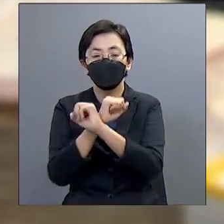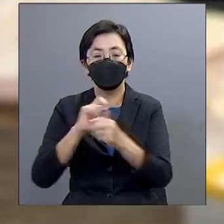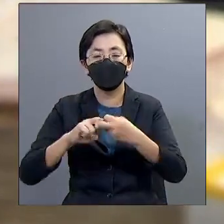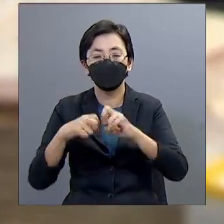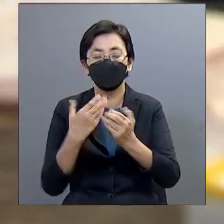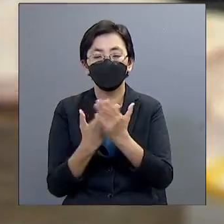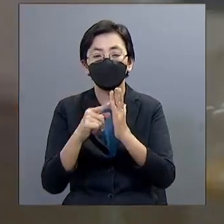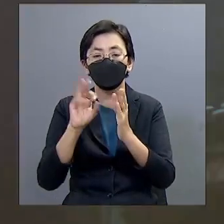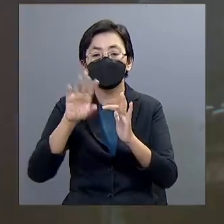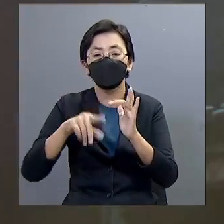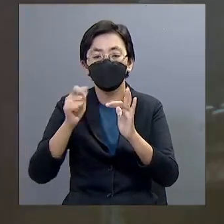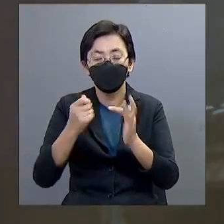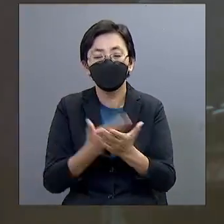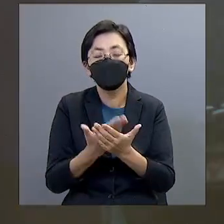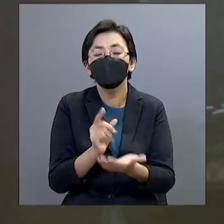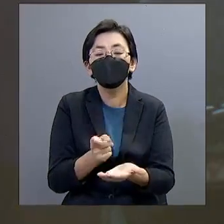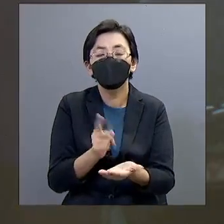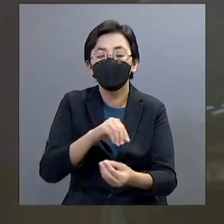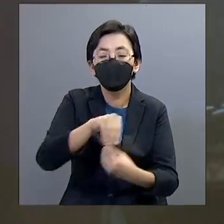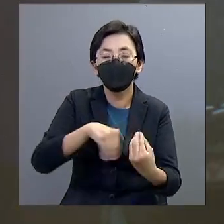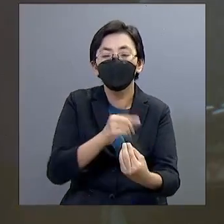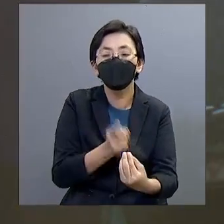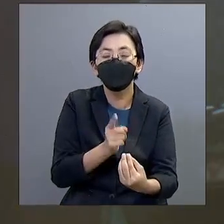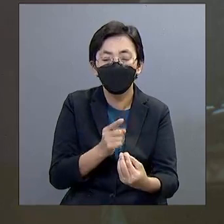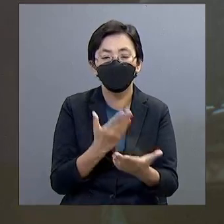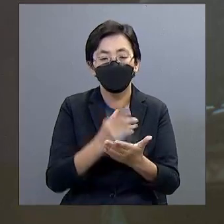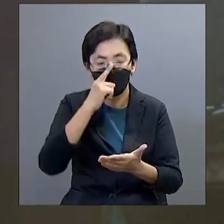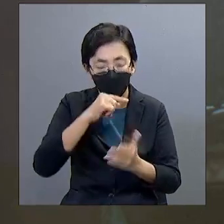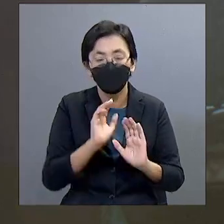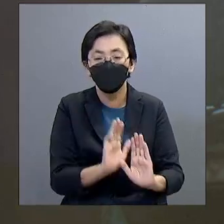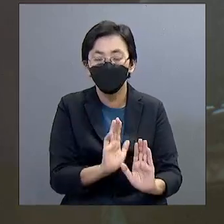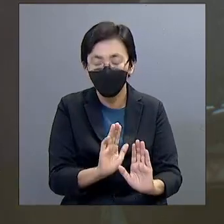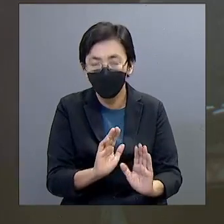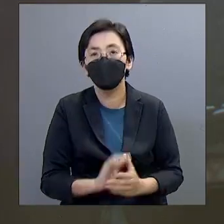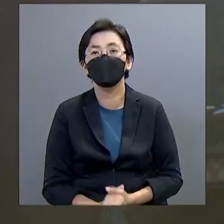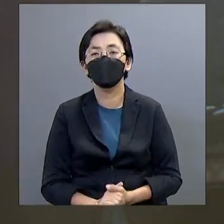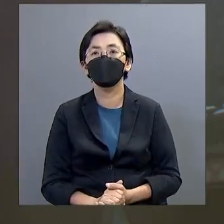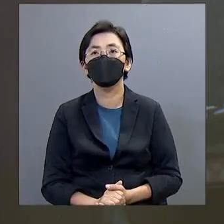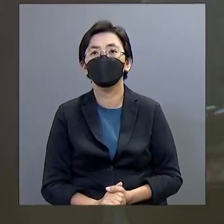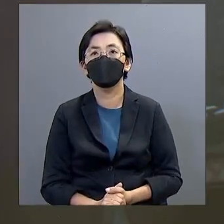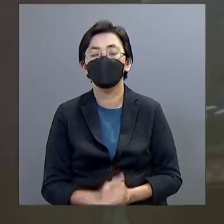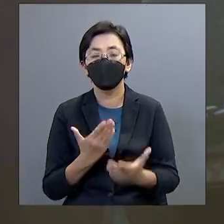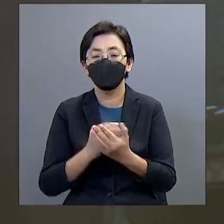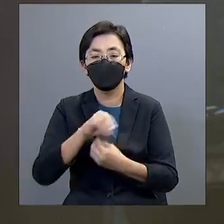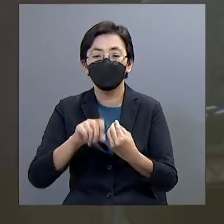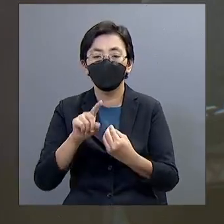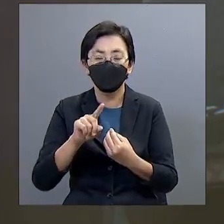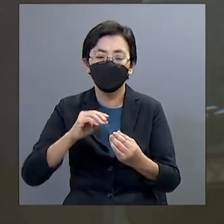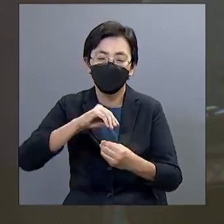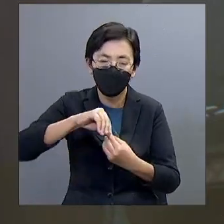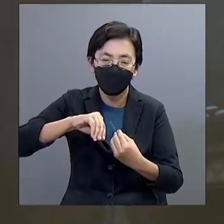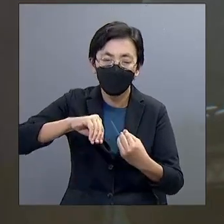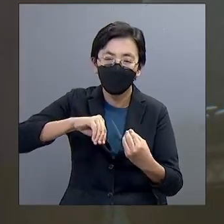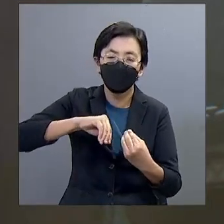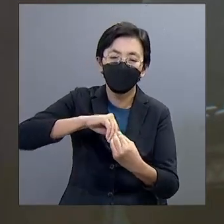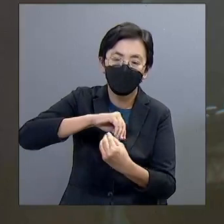สักัเงินไออกได้แล้วก็รัษาสเทาะรัภาเงินบาจแต่สิ่งที่ต้องแรกกคือ เสรฐกิจอาฝืนตัวชาลง